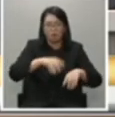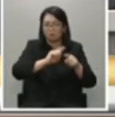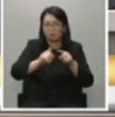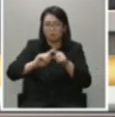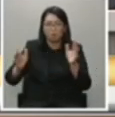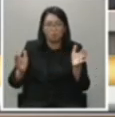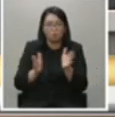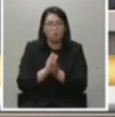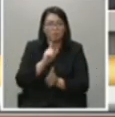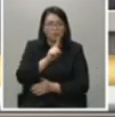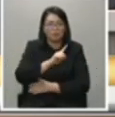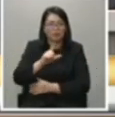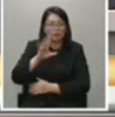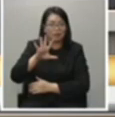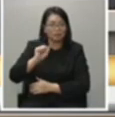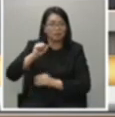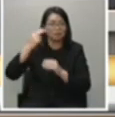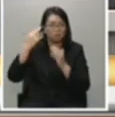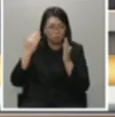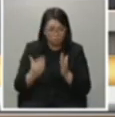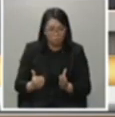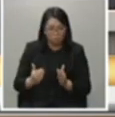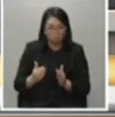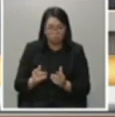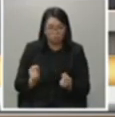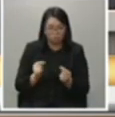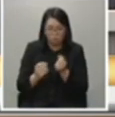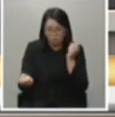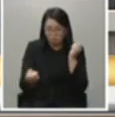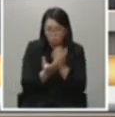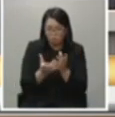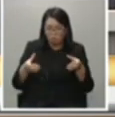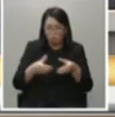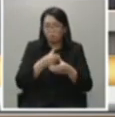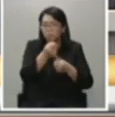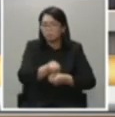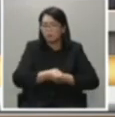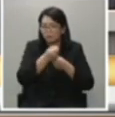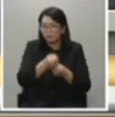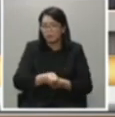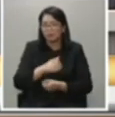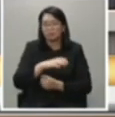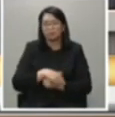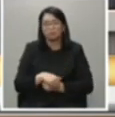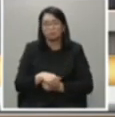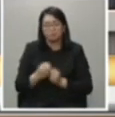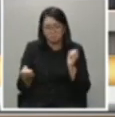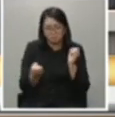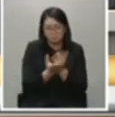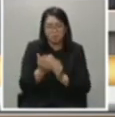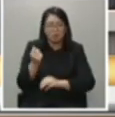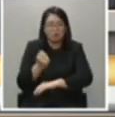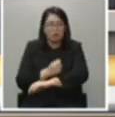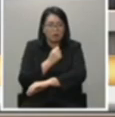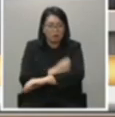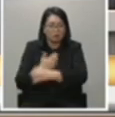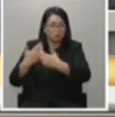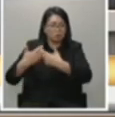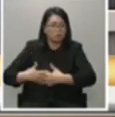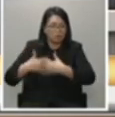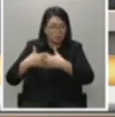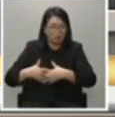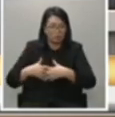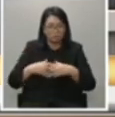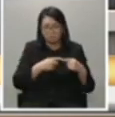ถึงแรงงานในอุตสาหกรรมสนับสนุนภาคเกษตรอีกกว่า7ล้านคนและยังกระทบไปถึงแรงงานในภาคอุตสาหกรรมต่อเนื่